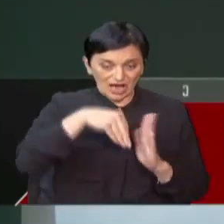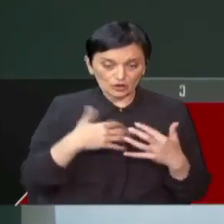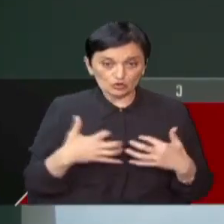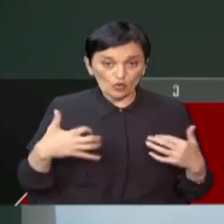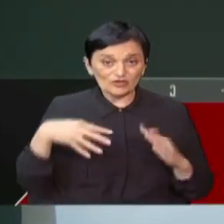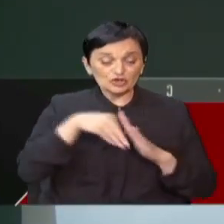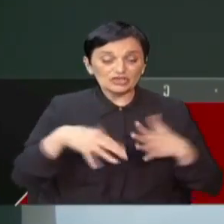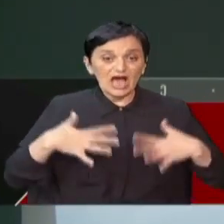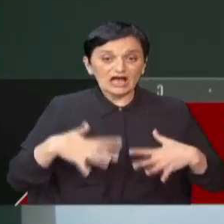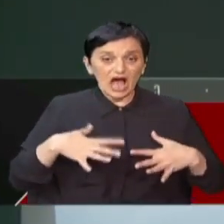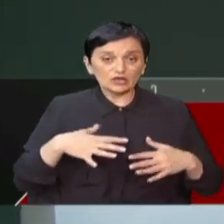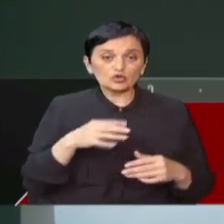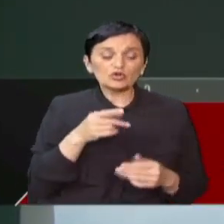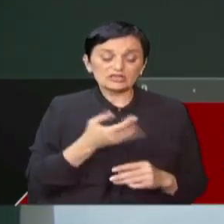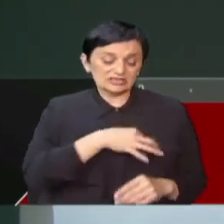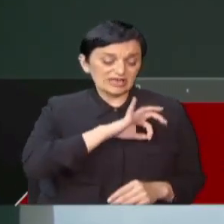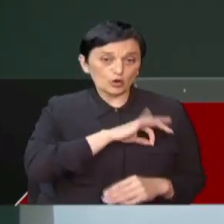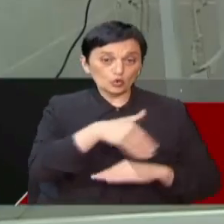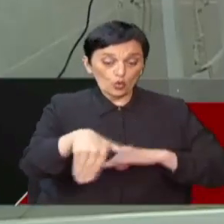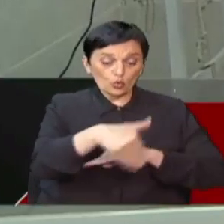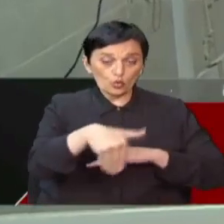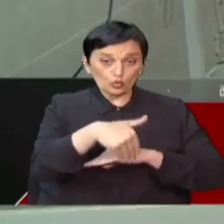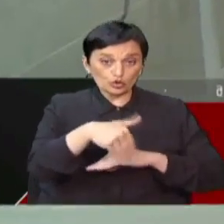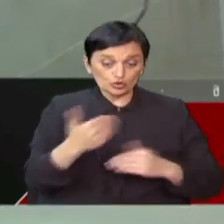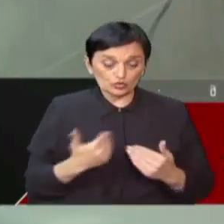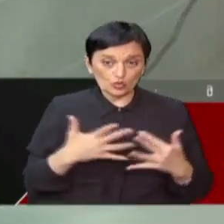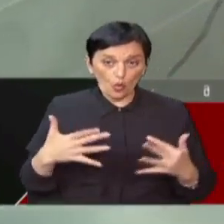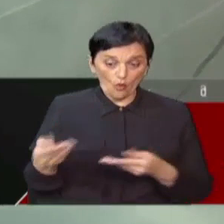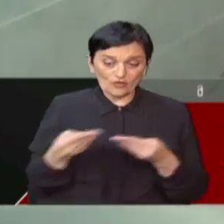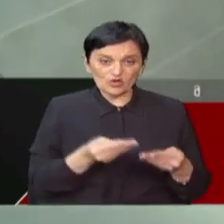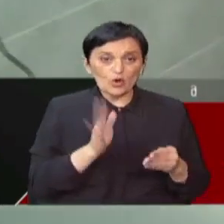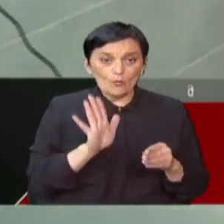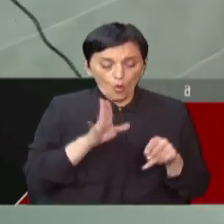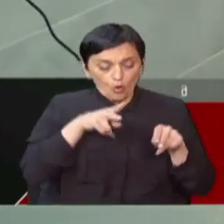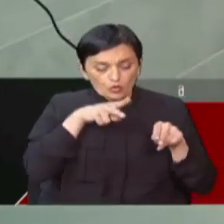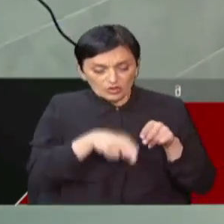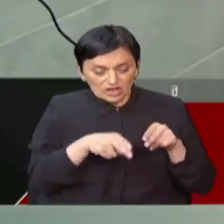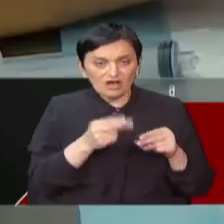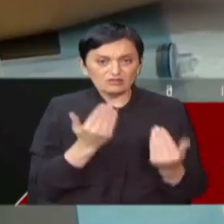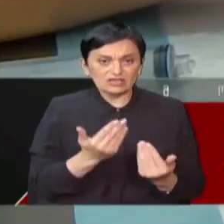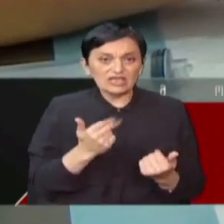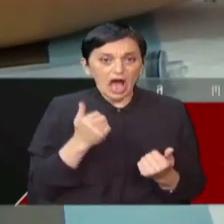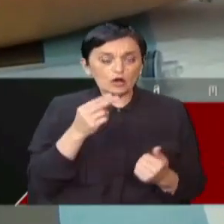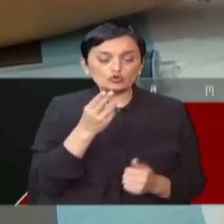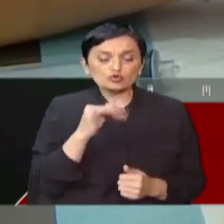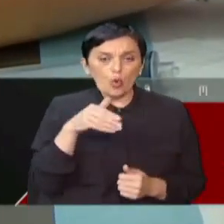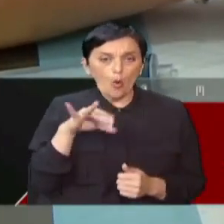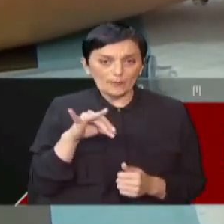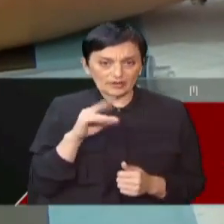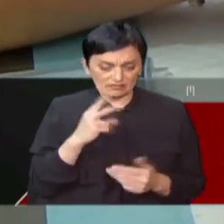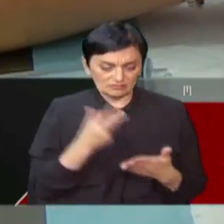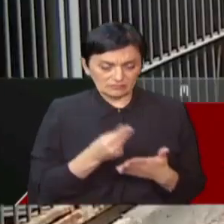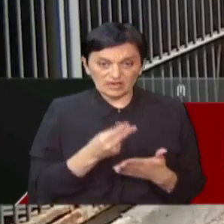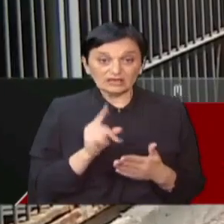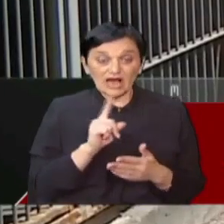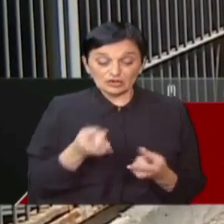ქართლის ინტერმუნიციპალური სააგენტო ქუჩიდან აყვანილი ცხოველის მხოლოდ სტერილიზაცია, კასტრაციასა და ცოფზე დამუშავებას ახდენს.